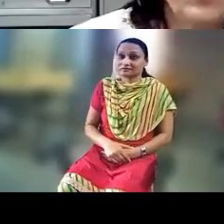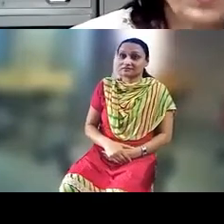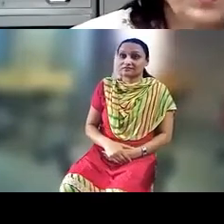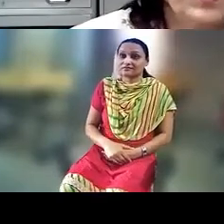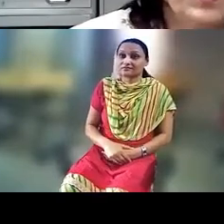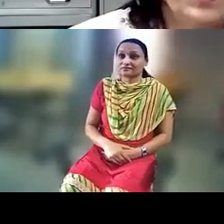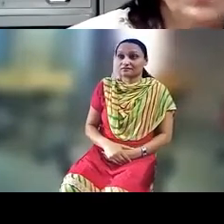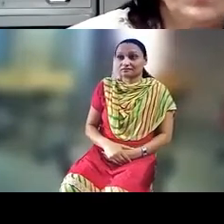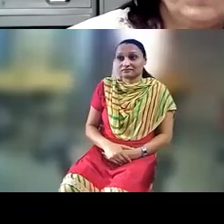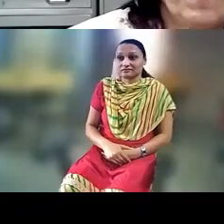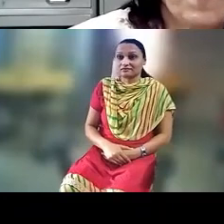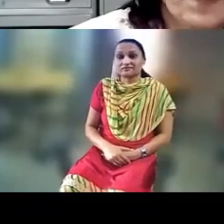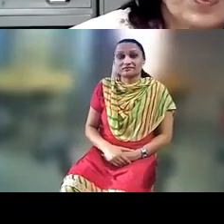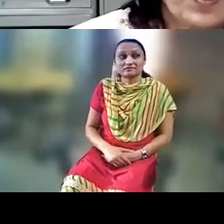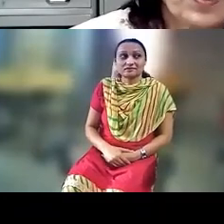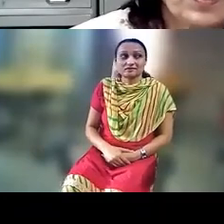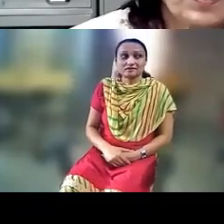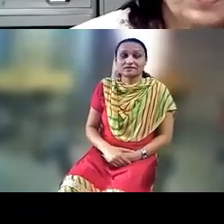हैं।